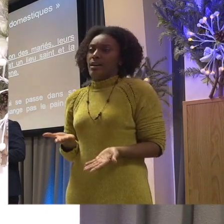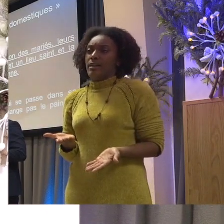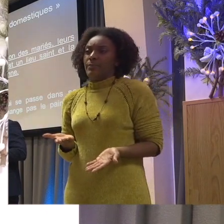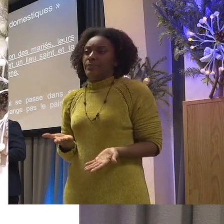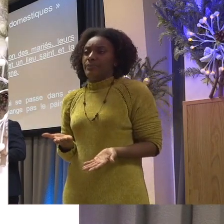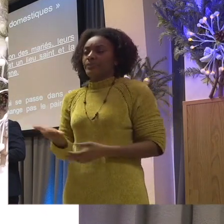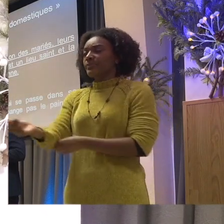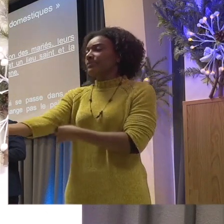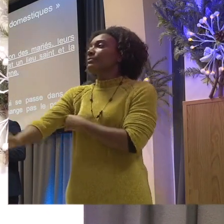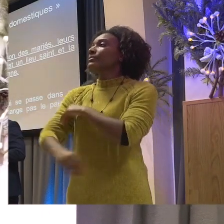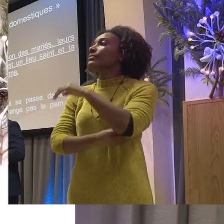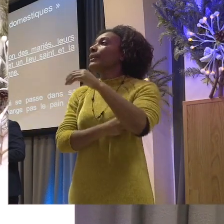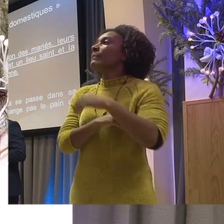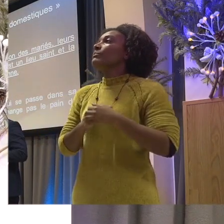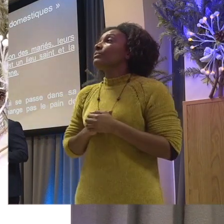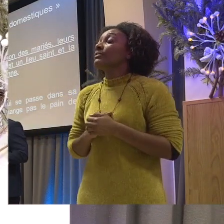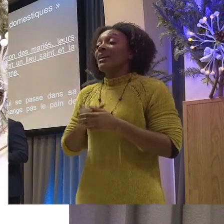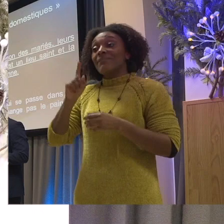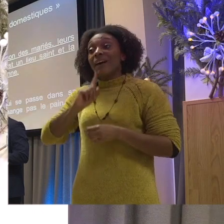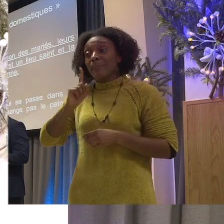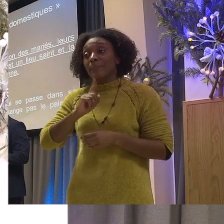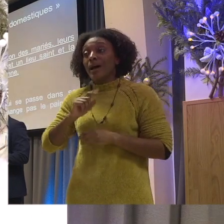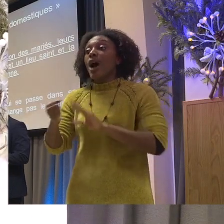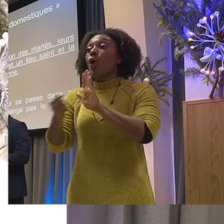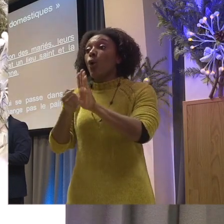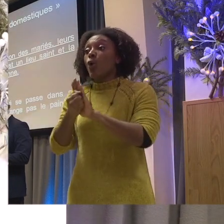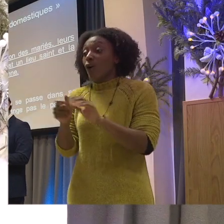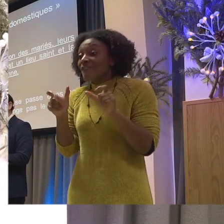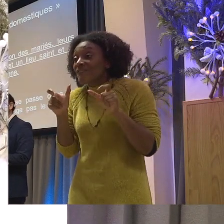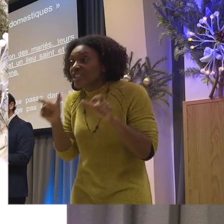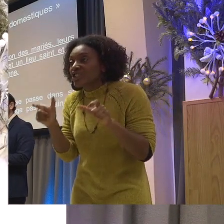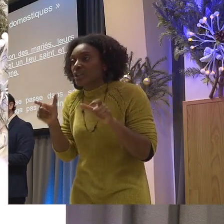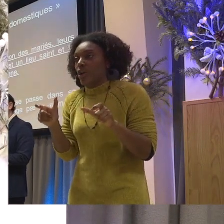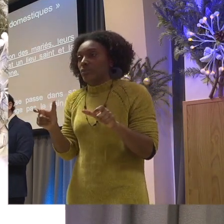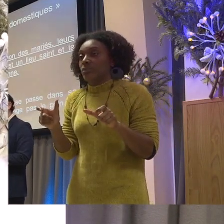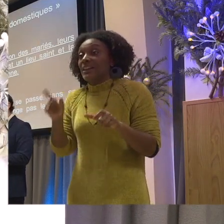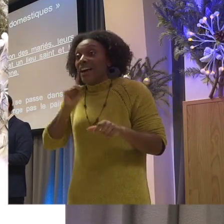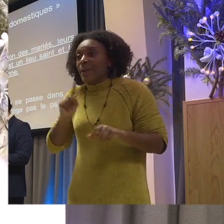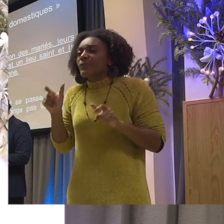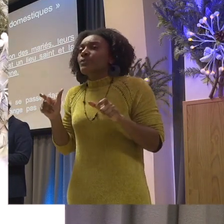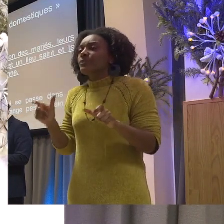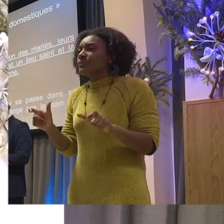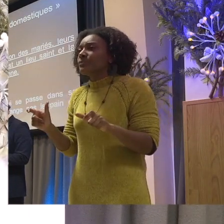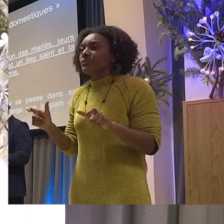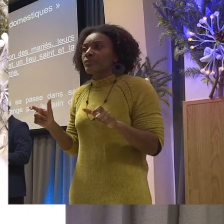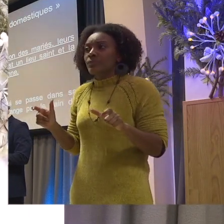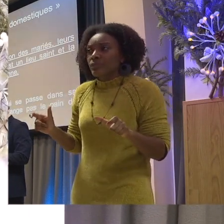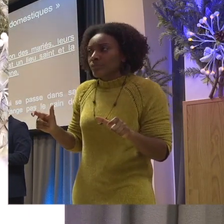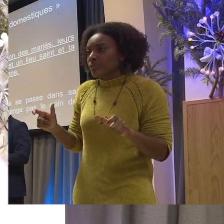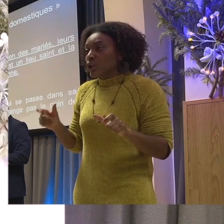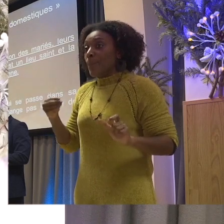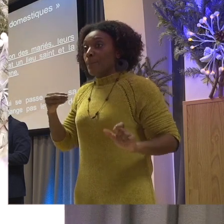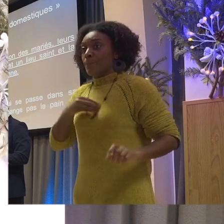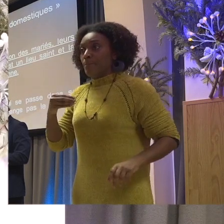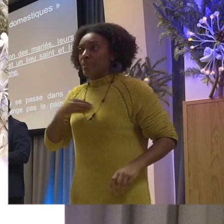La femme, oikouros, a un rôle de vigilant. Elle s'assure que le